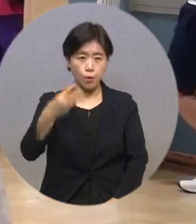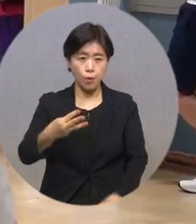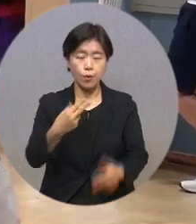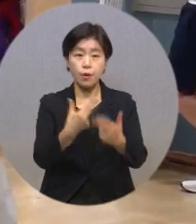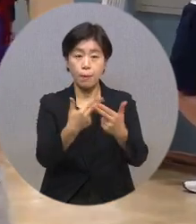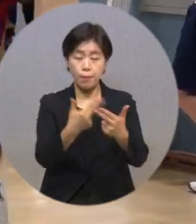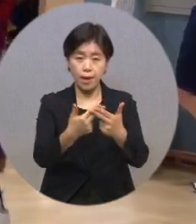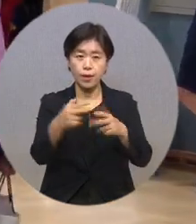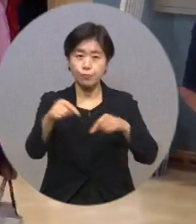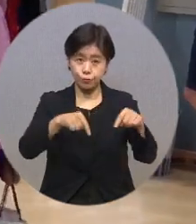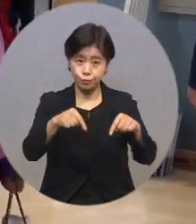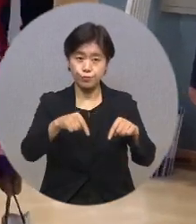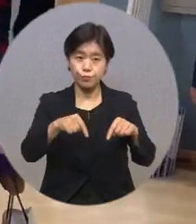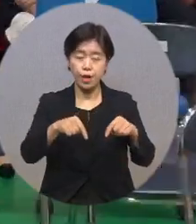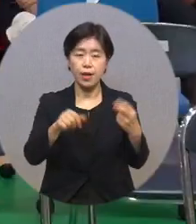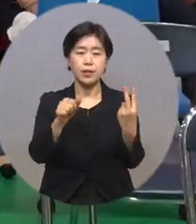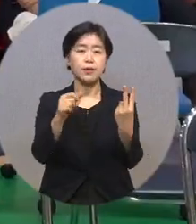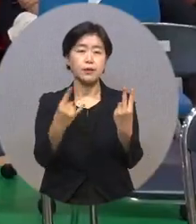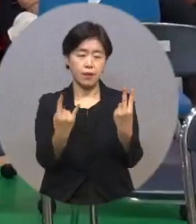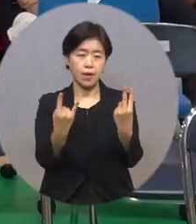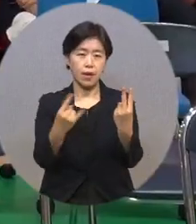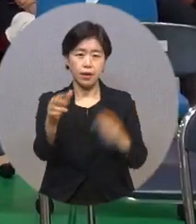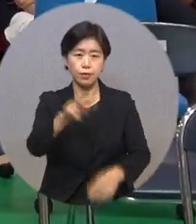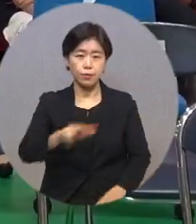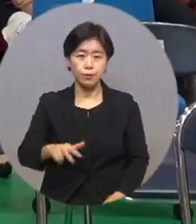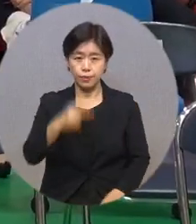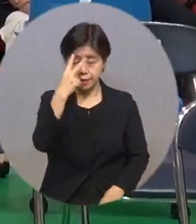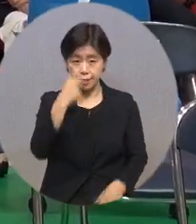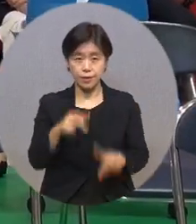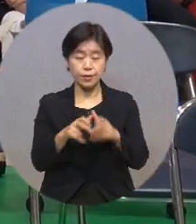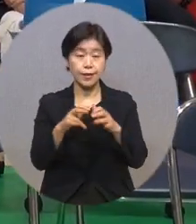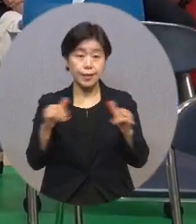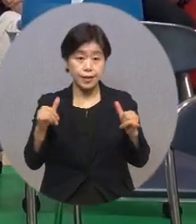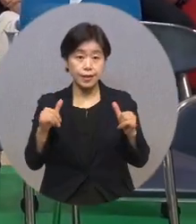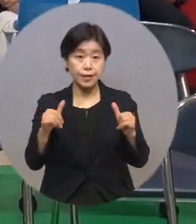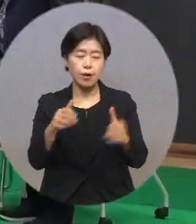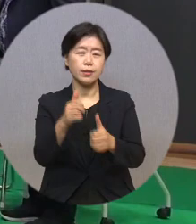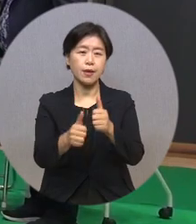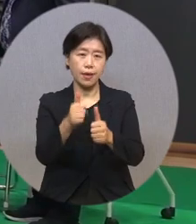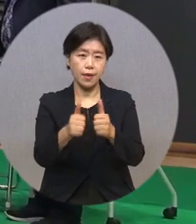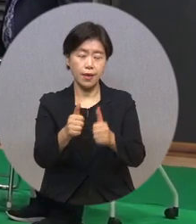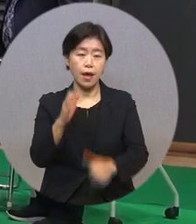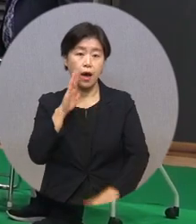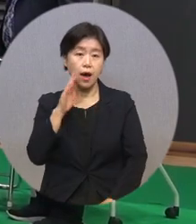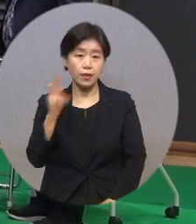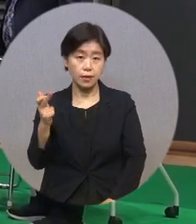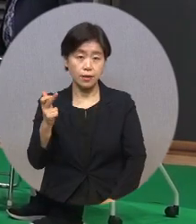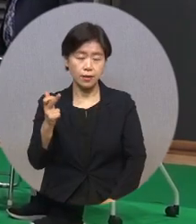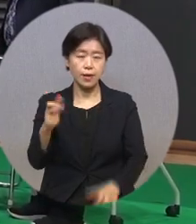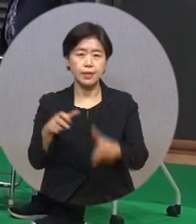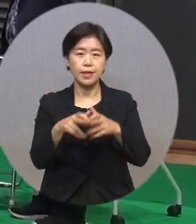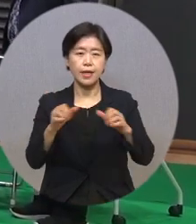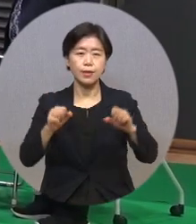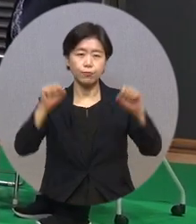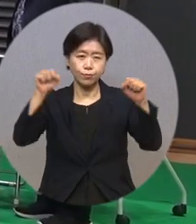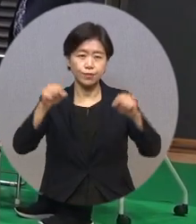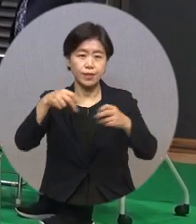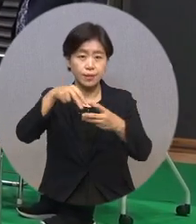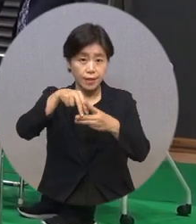제2회 충청남도지사배 전국 시각장애인 골볼 선수권 대회가 아산 장애인 국민체육센터에서